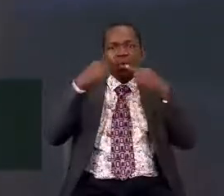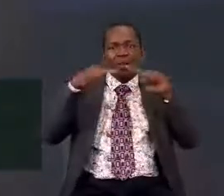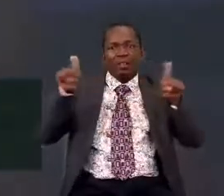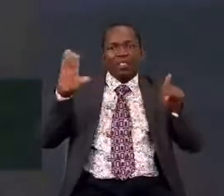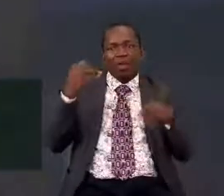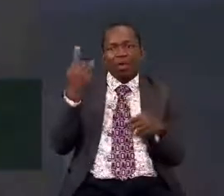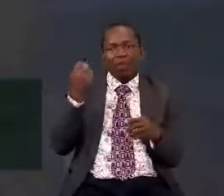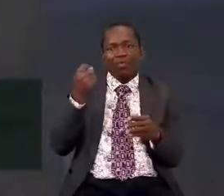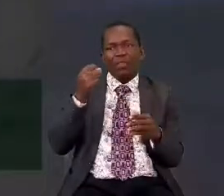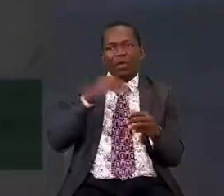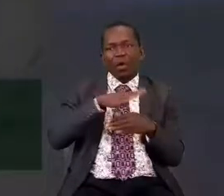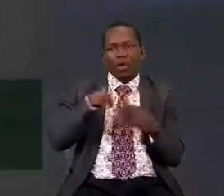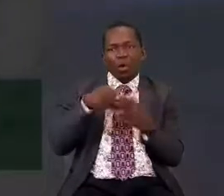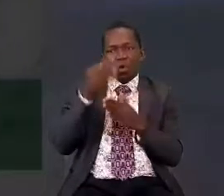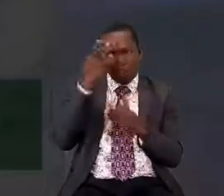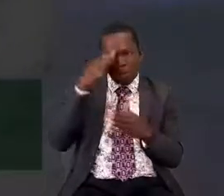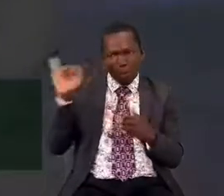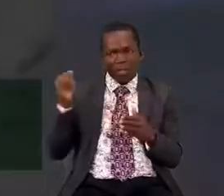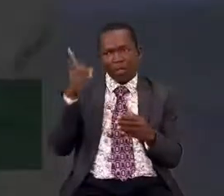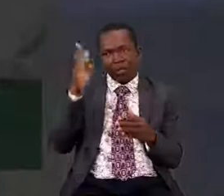le Dieu qui connaît